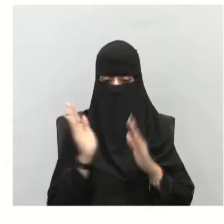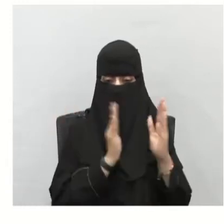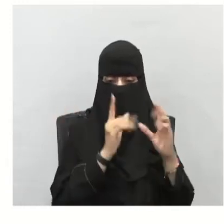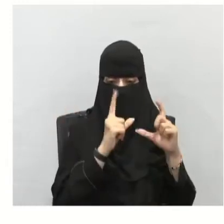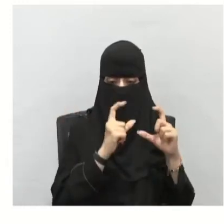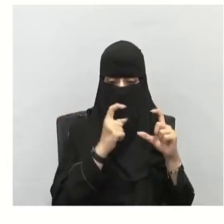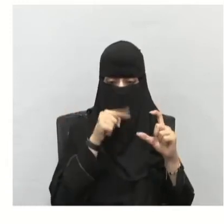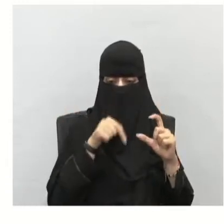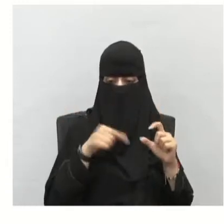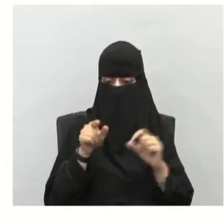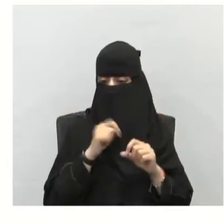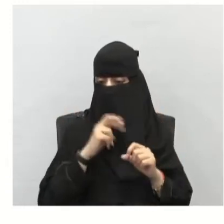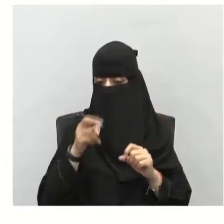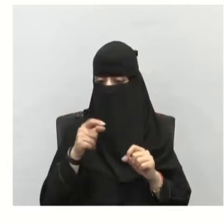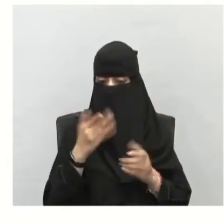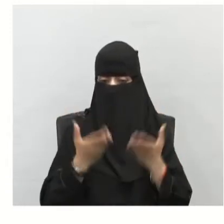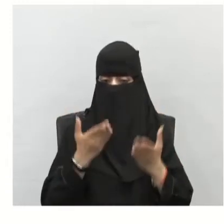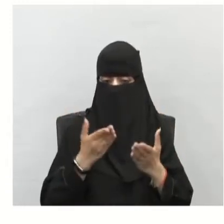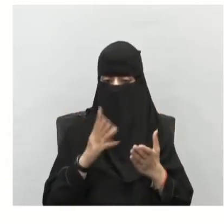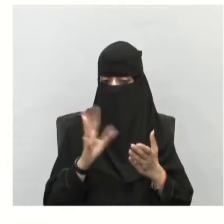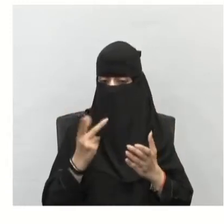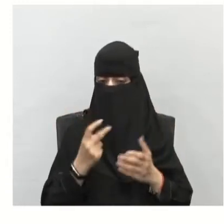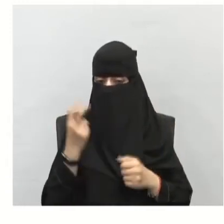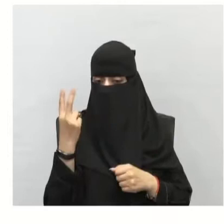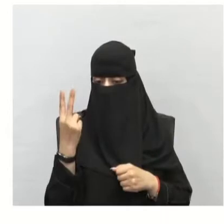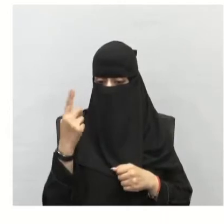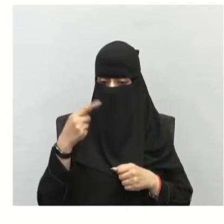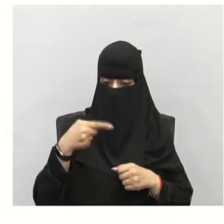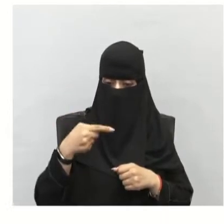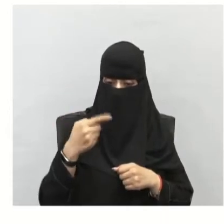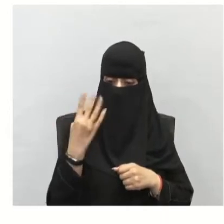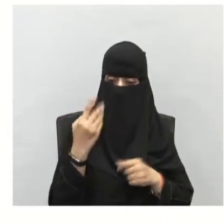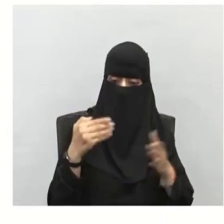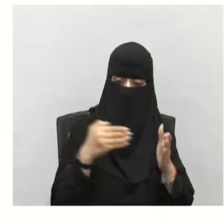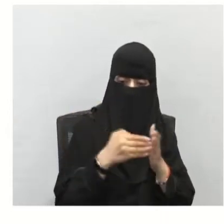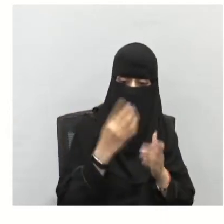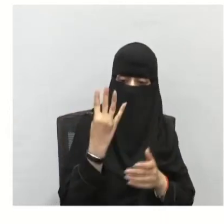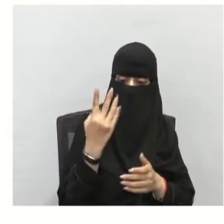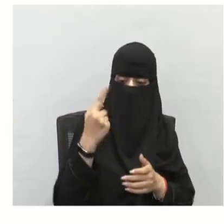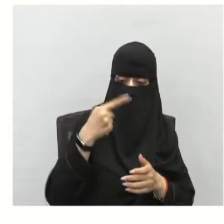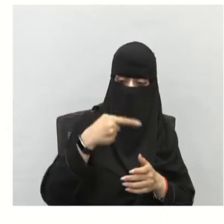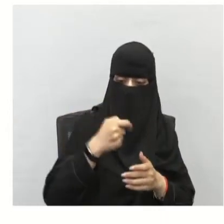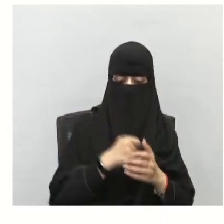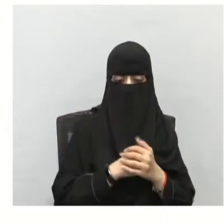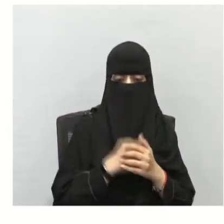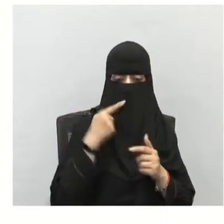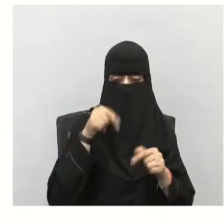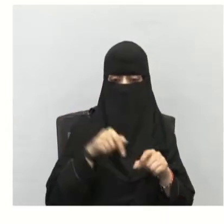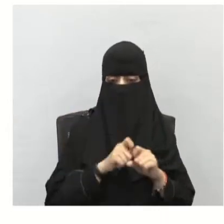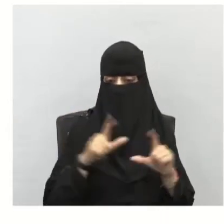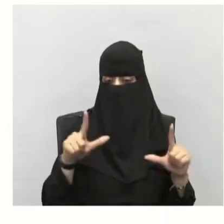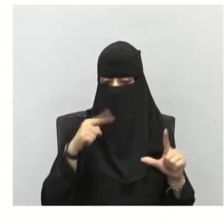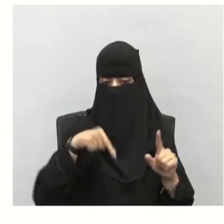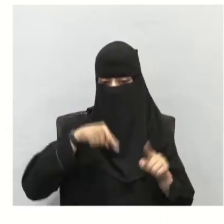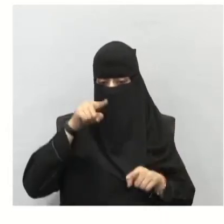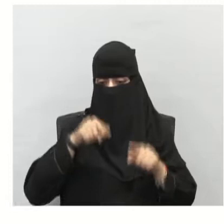من 12 إلى 14. خلاص، لاحظوا معي هنا هذا الرسم البياني. يوضح الرسم البياني عدد